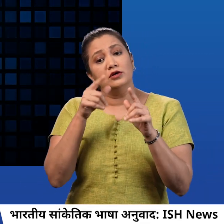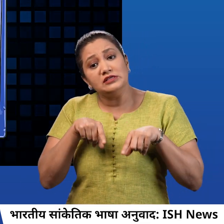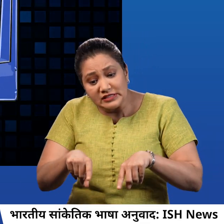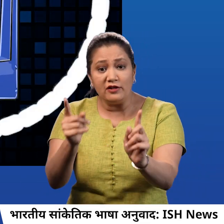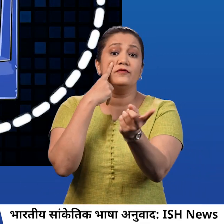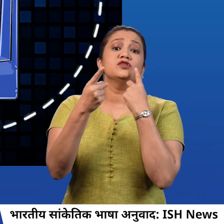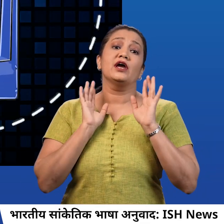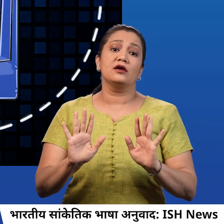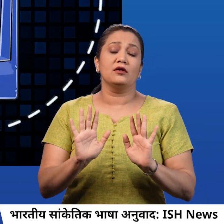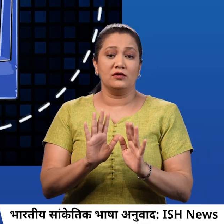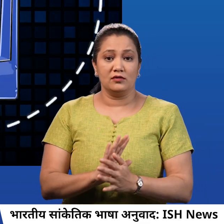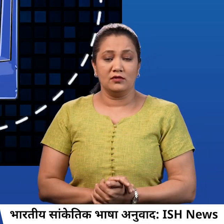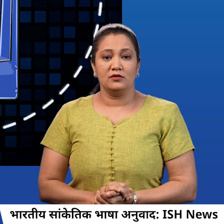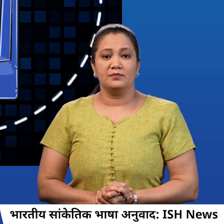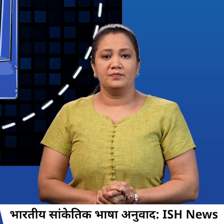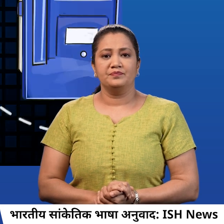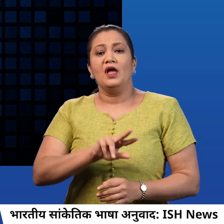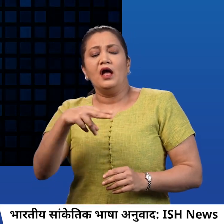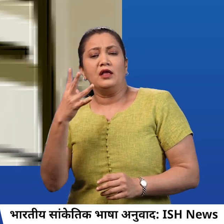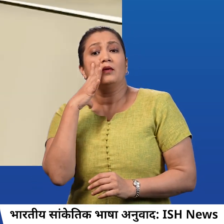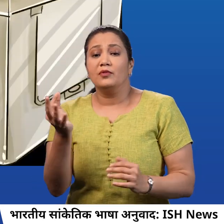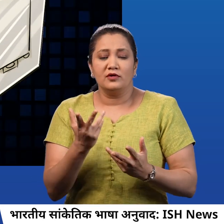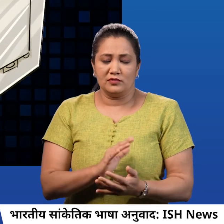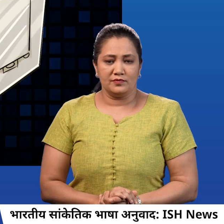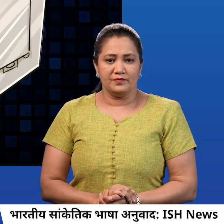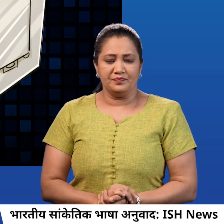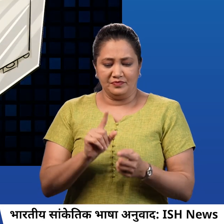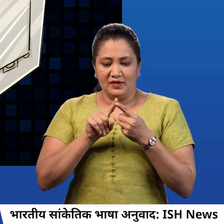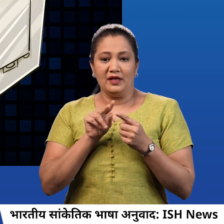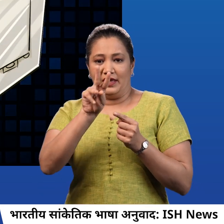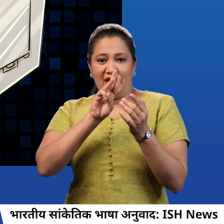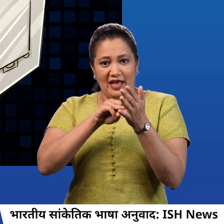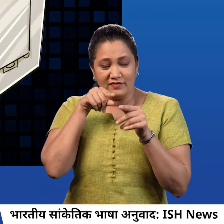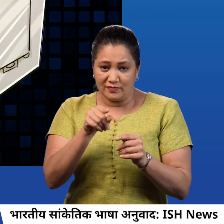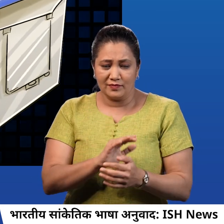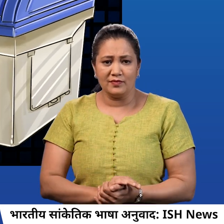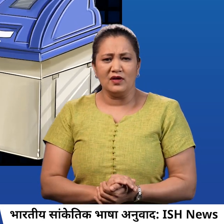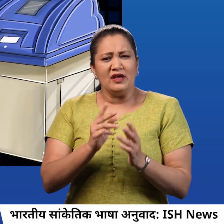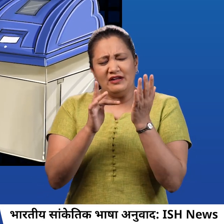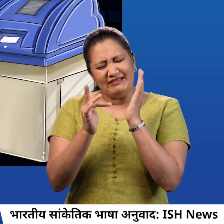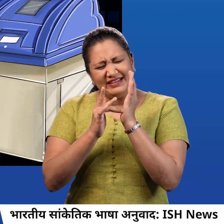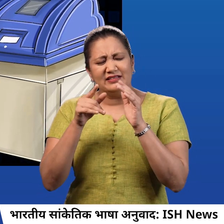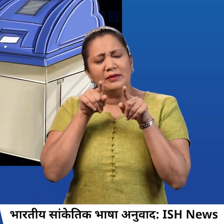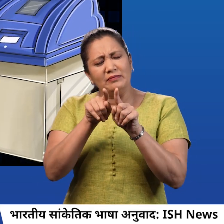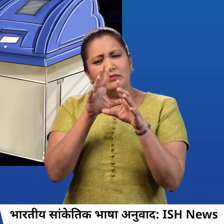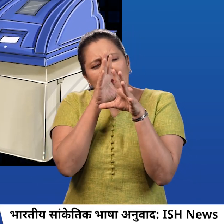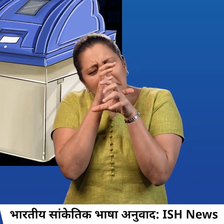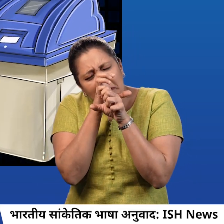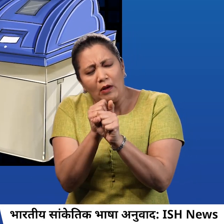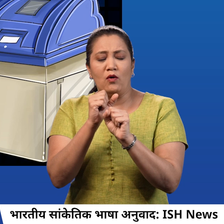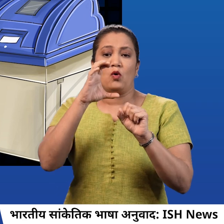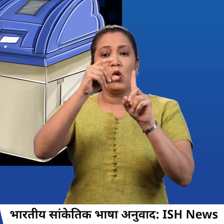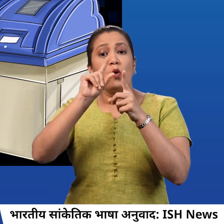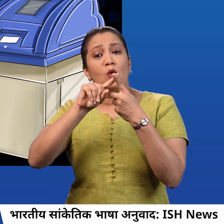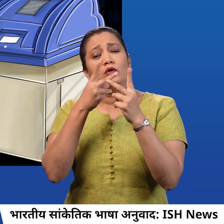यंत्र स्वतःहून तपासणी करतं. दुसरी गोष्ट अशी की आपल्या इलेक्ट्रॉनिक मतदान यंत्रात अत्याधुनिक सांकेतिक